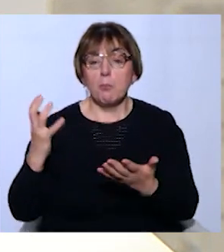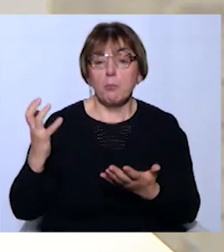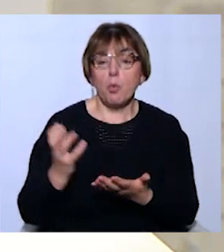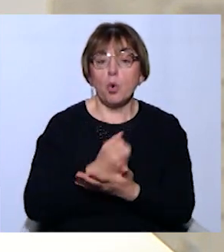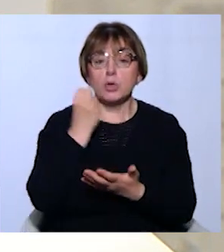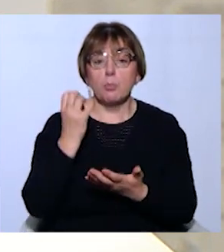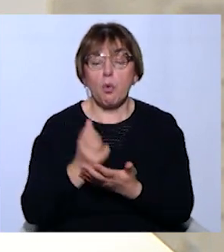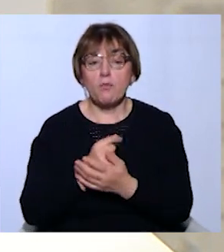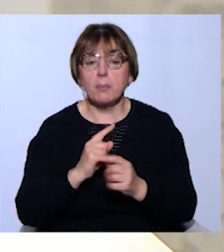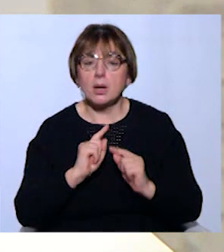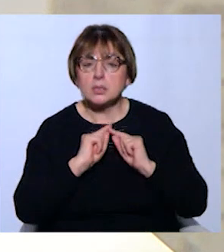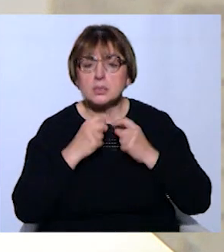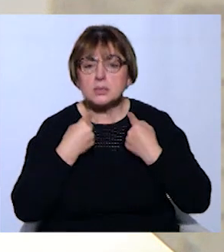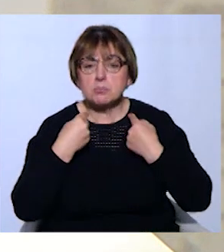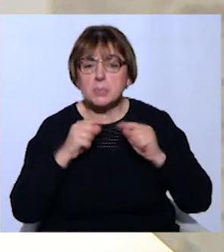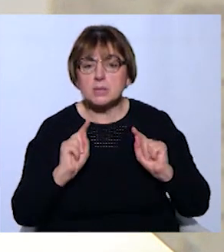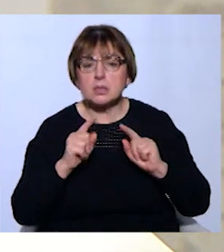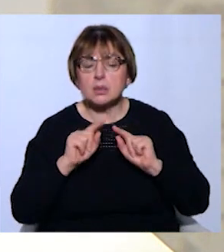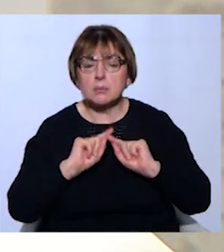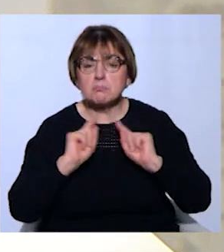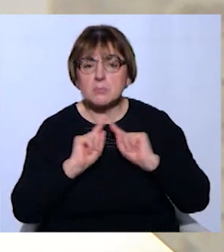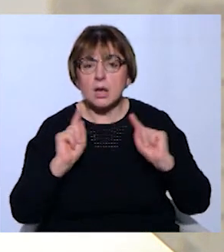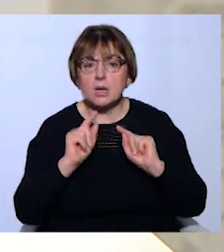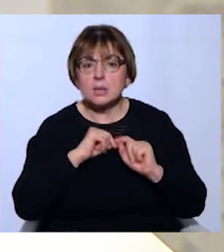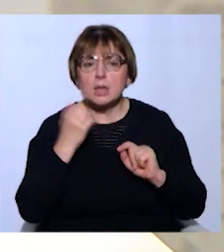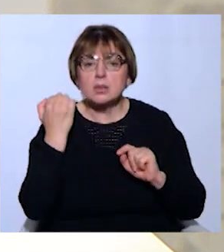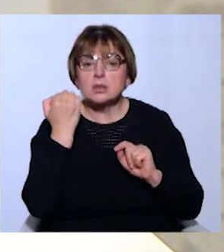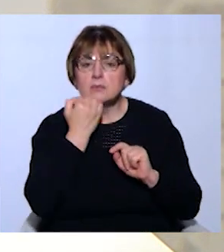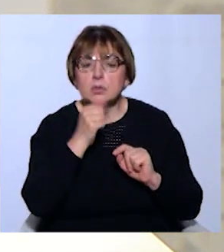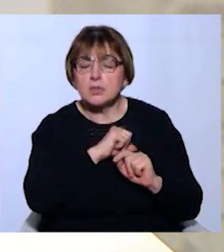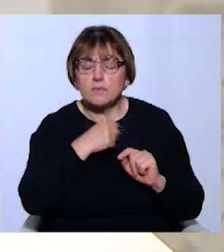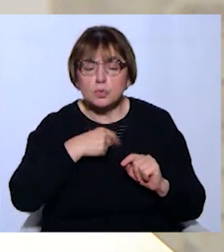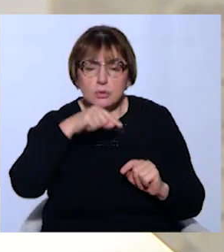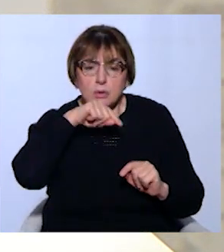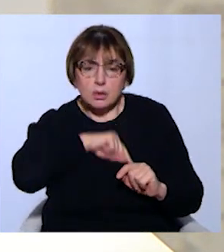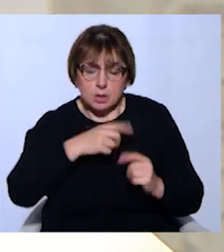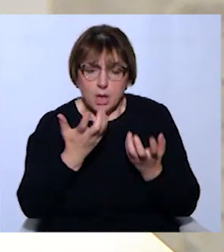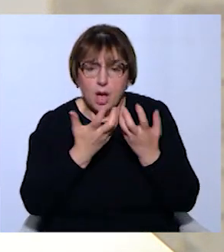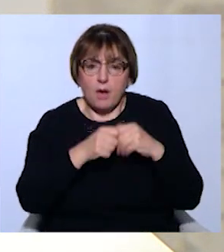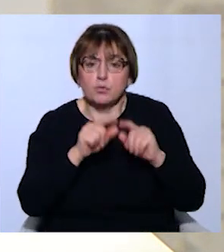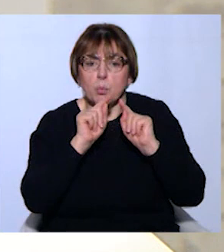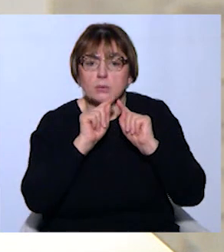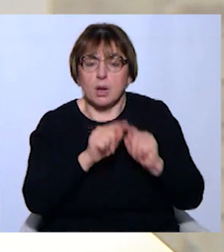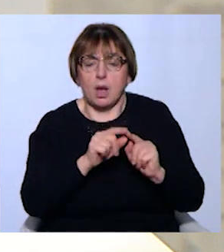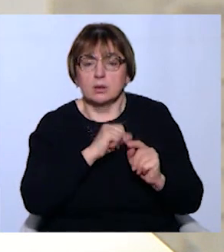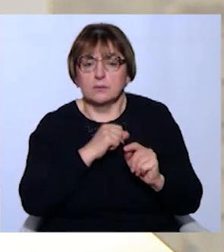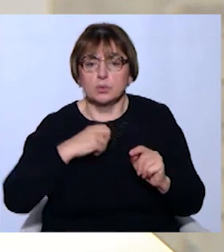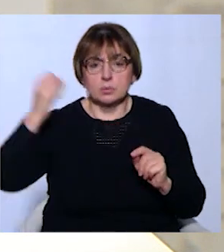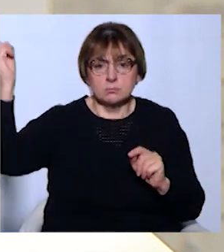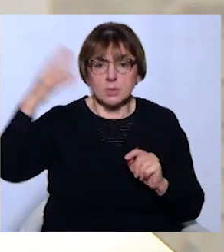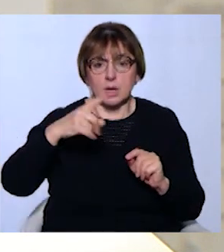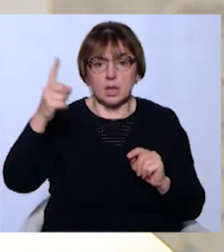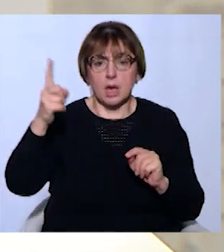მოიპოვება გარკვეული ნივთიერებები, რომელთაც აქვთ თვითნებური გამოსხივების უნარი. ასეთ ნივთიერებებს